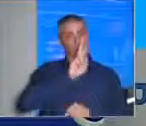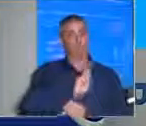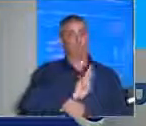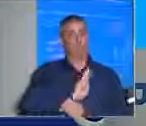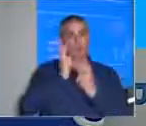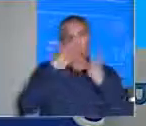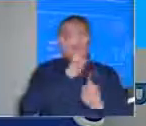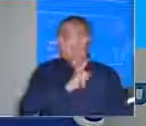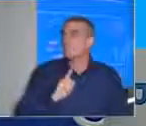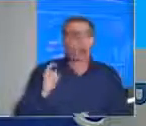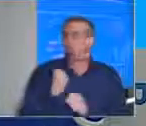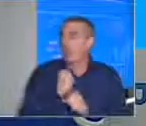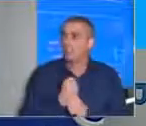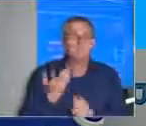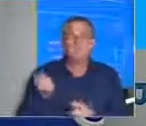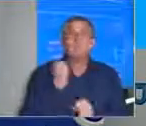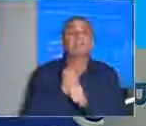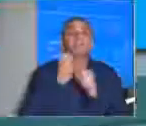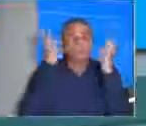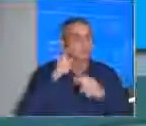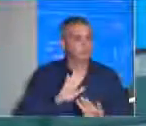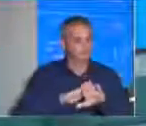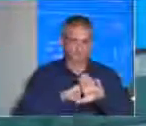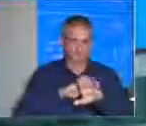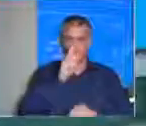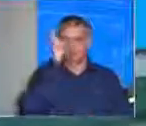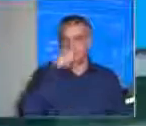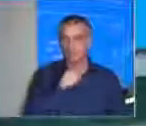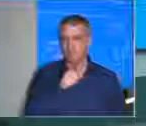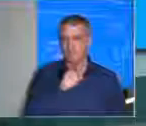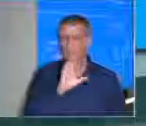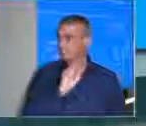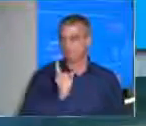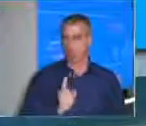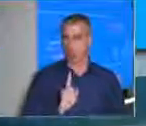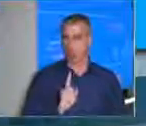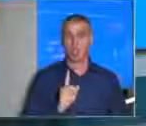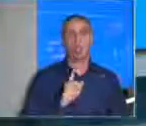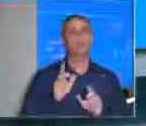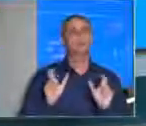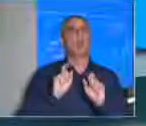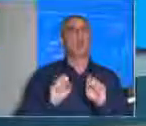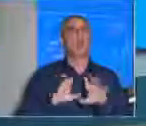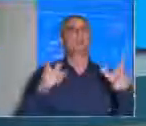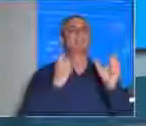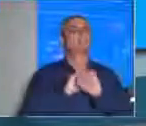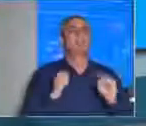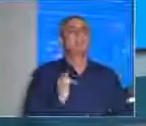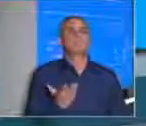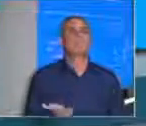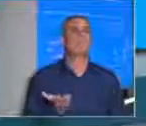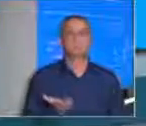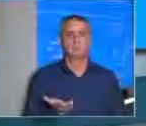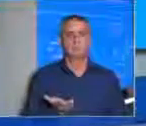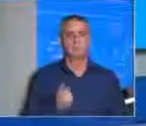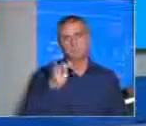אין הסכם, הם לא חוזרים. אבל הם קיימו הסכם, לא, כי אתה צריך גם להבין, אם זה לא לאי הפצת נשק גרעיני, אז מהו? אז